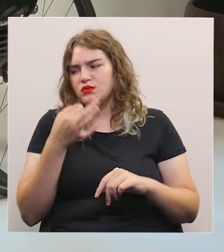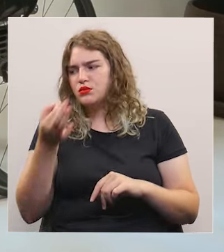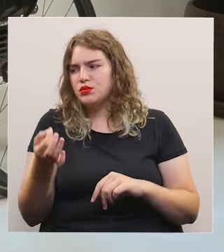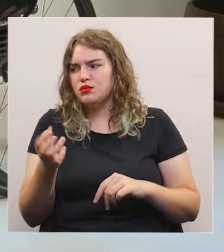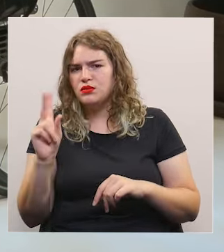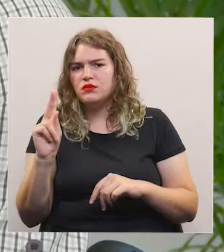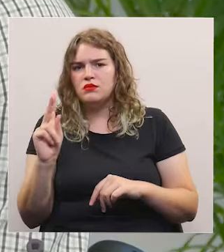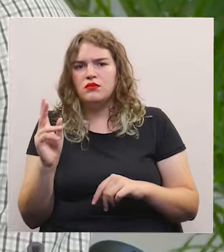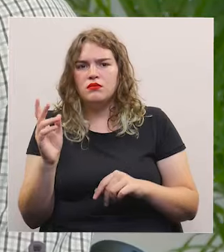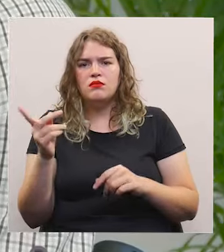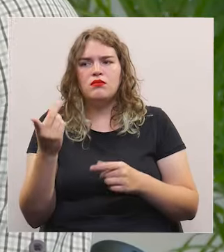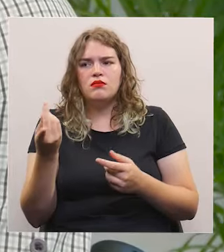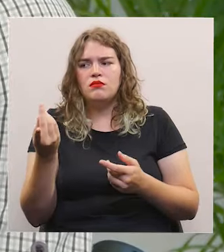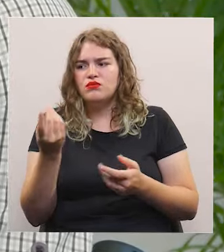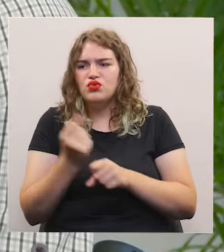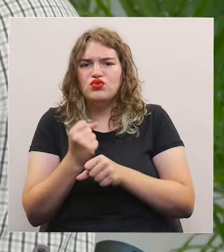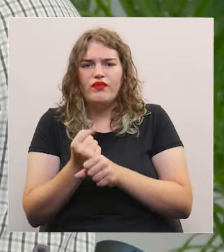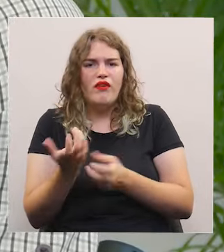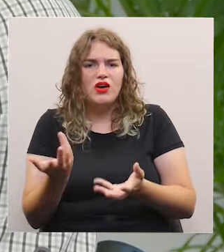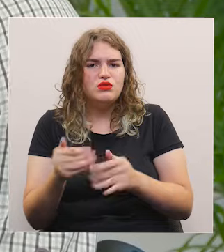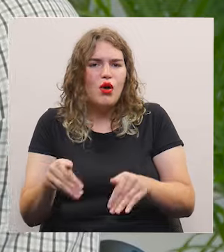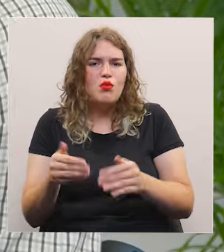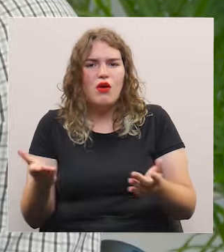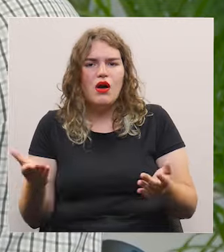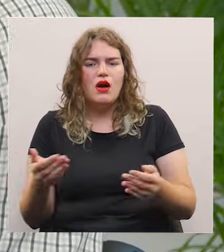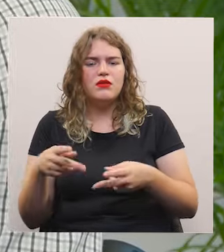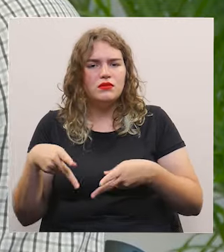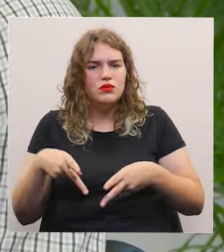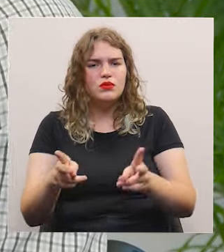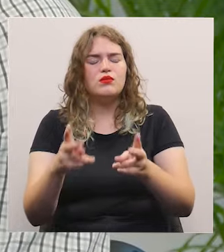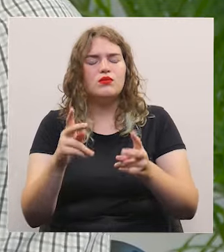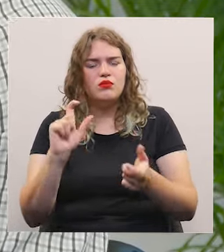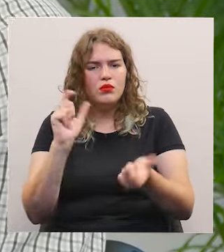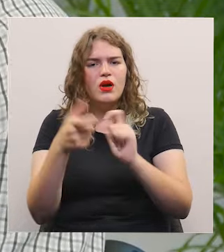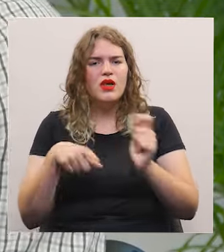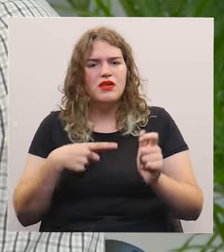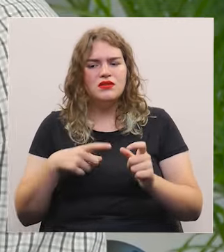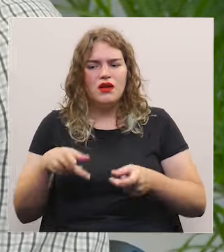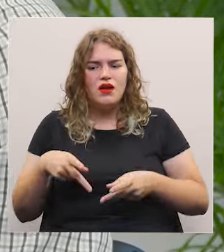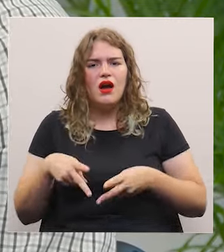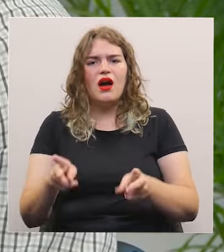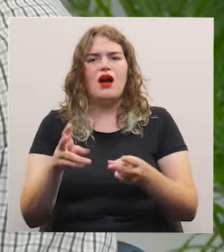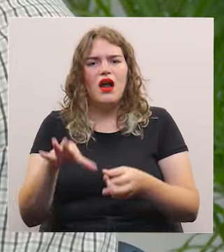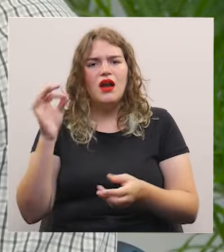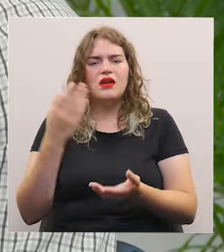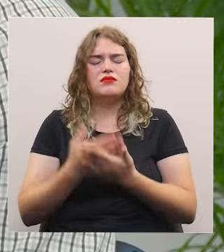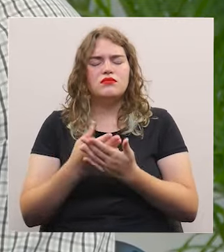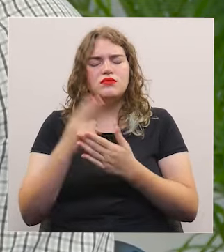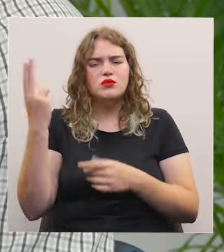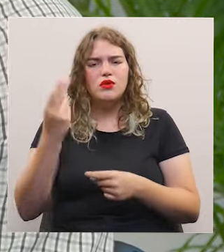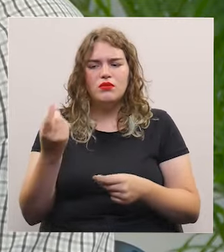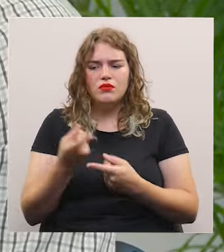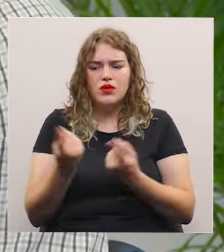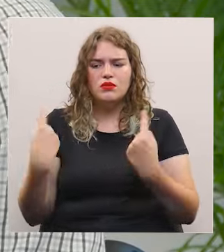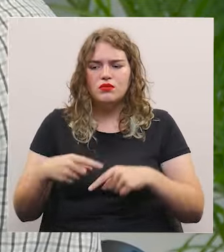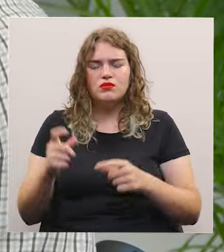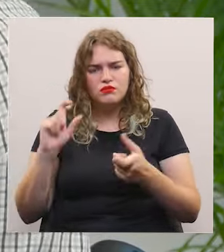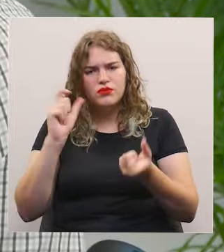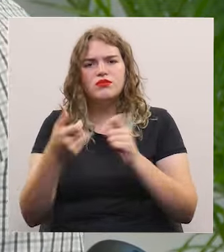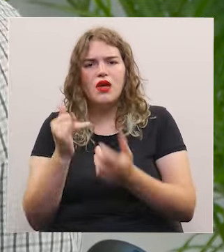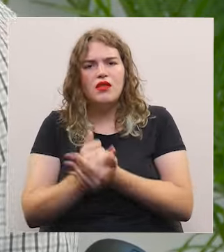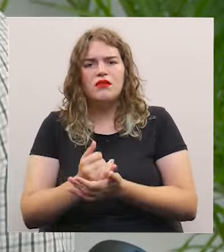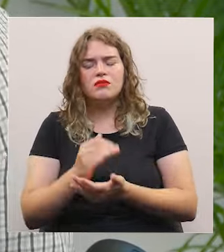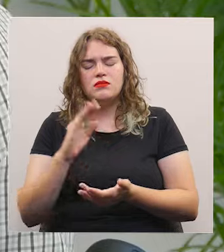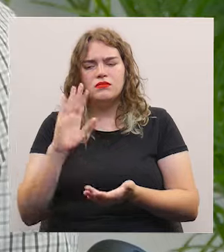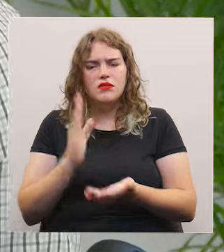amândoi, iubito, dacă calea pocăinței este calea aleasă de Dumnezeu pentru noi, ne pocăim. Și am luat